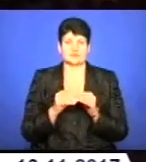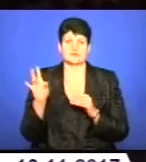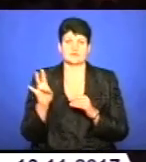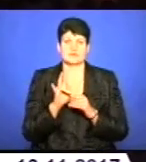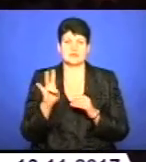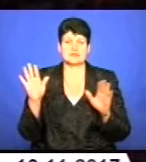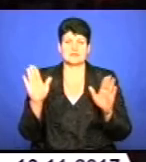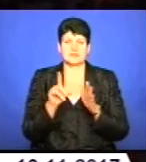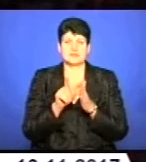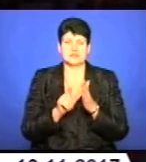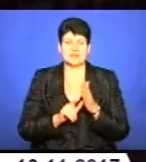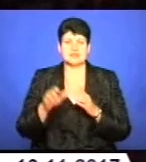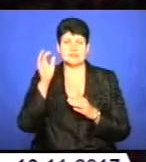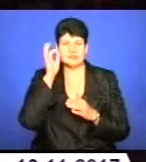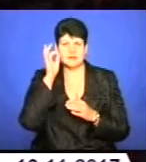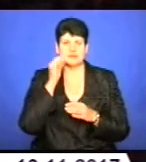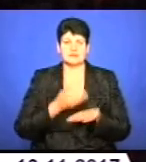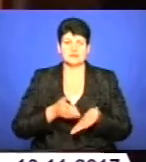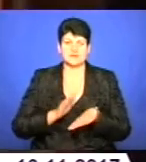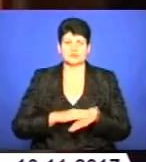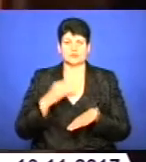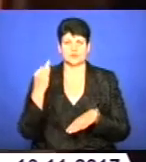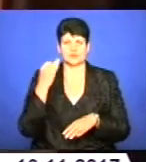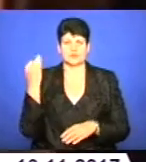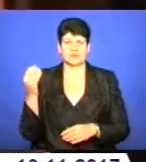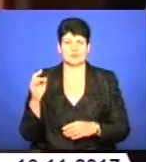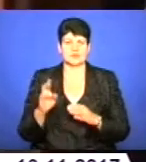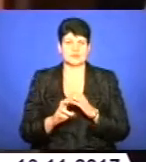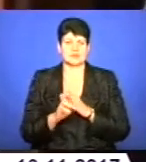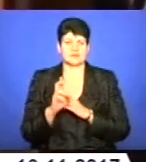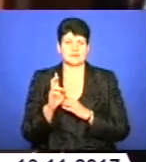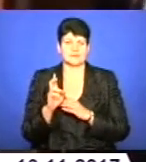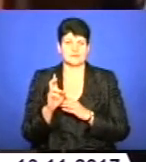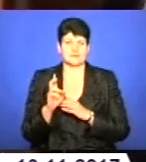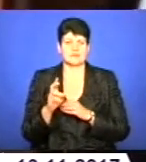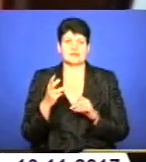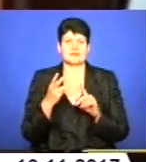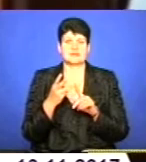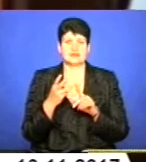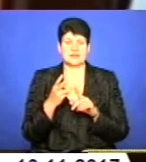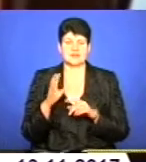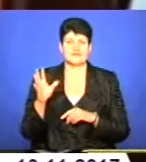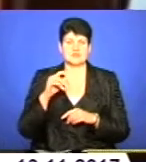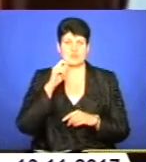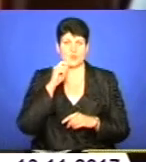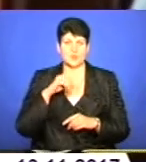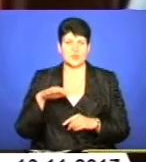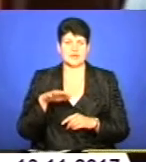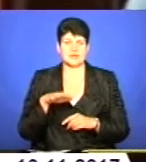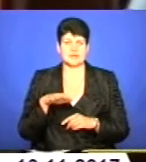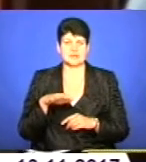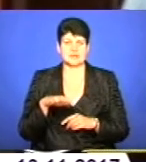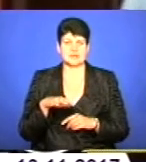пісні, згадували нелегку історію церкви. Третій. Це український